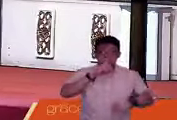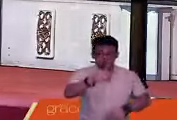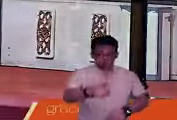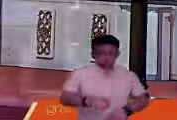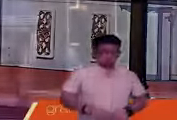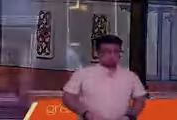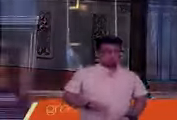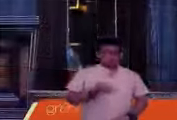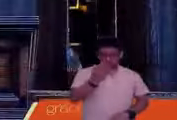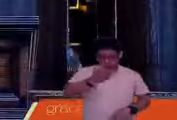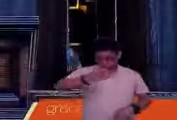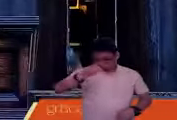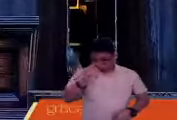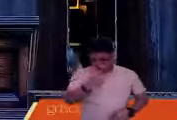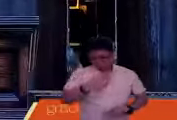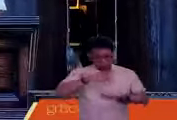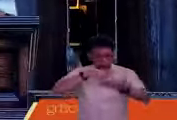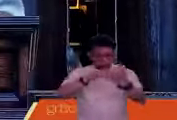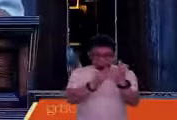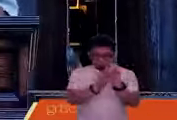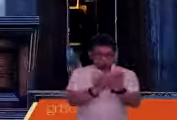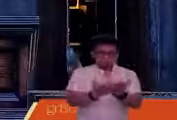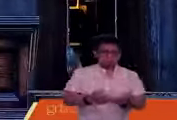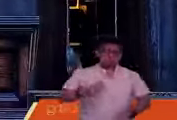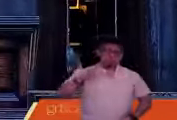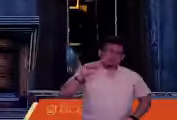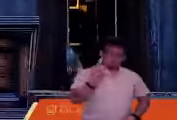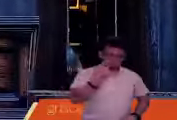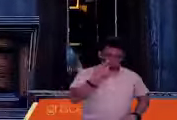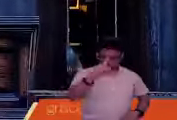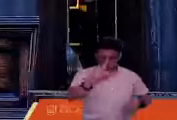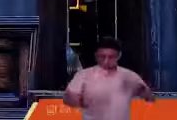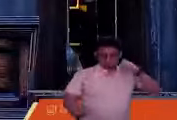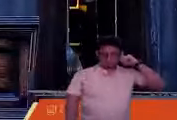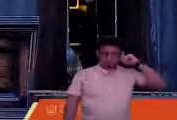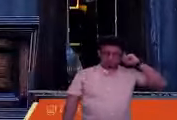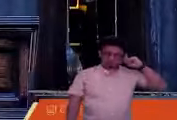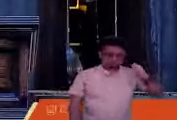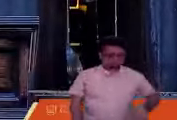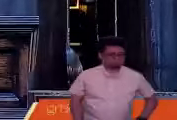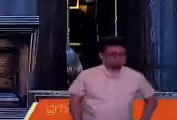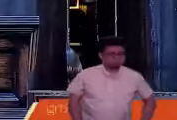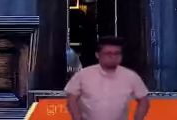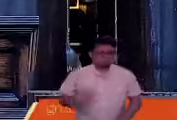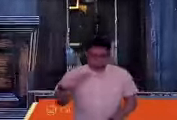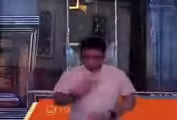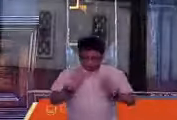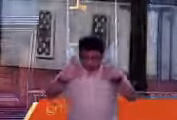Tinuod na. Now, let us look what the Bible says so that we can understand.